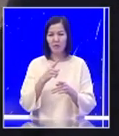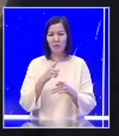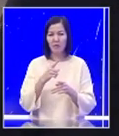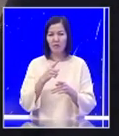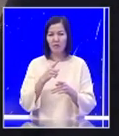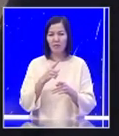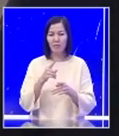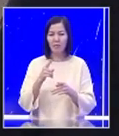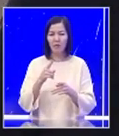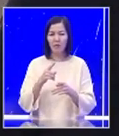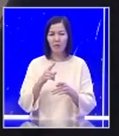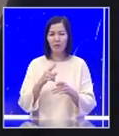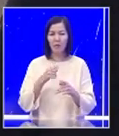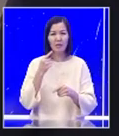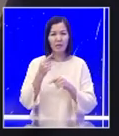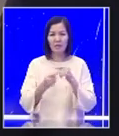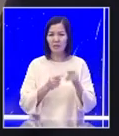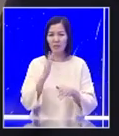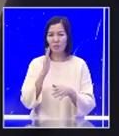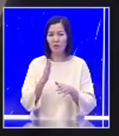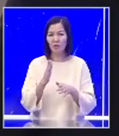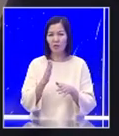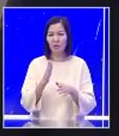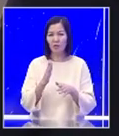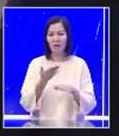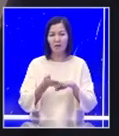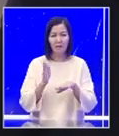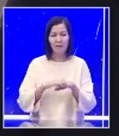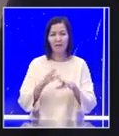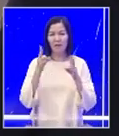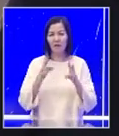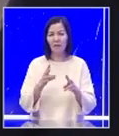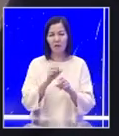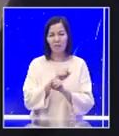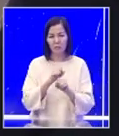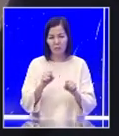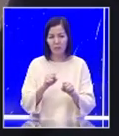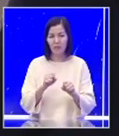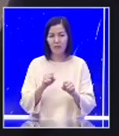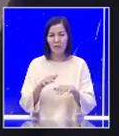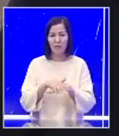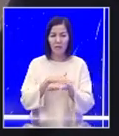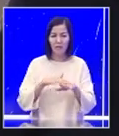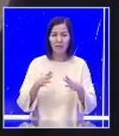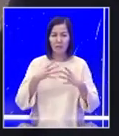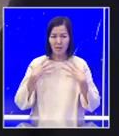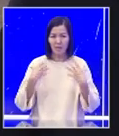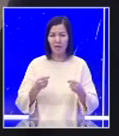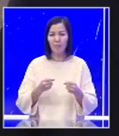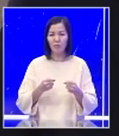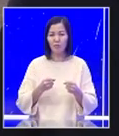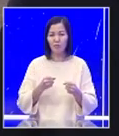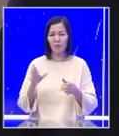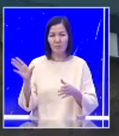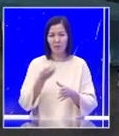Ешқашан басымызға бұндай қиын қайғы келмесін, еліміз аман есен болсын, аспанымыз